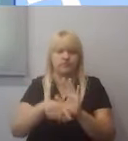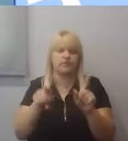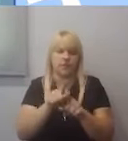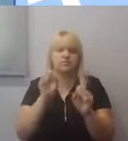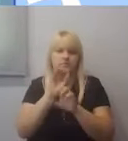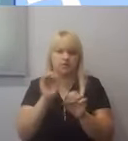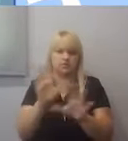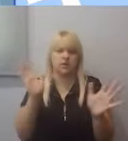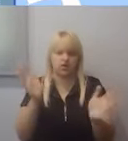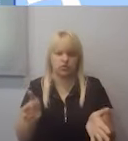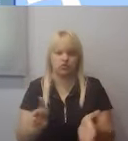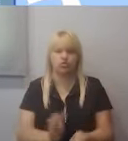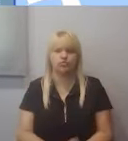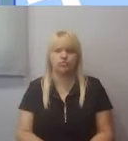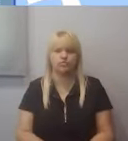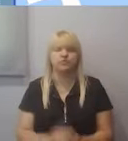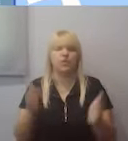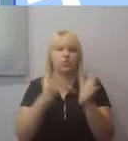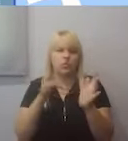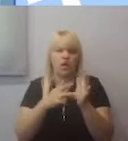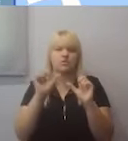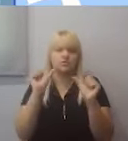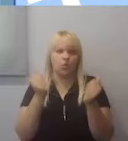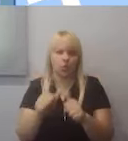tad kāda ir tā loma